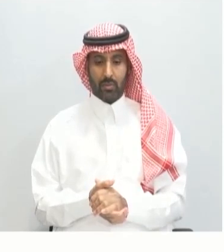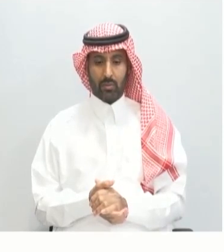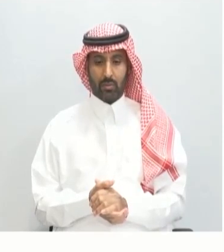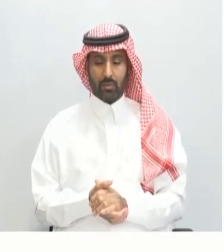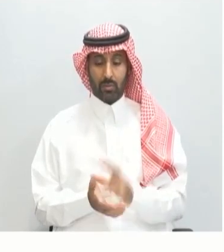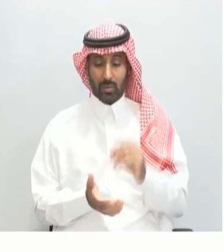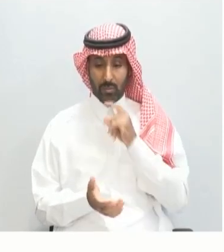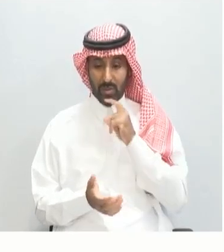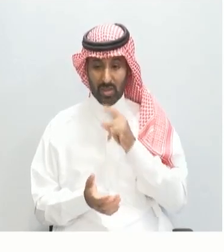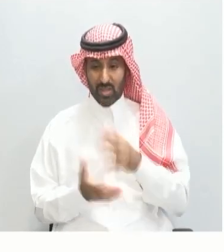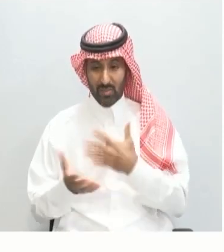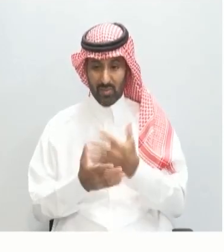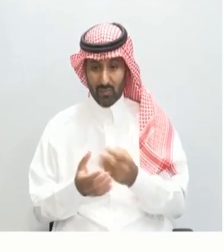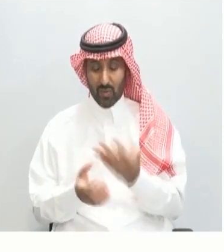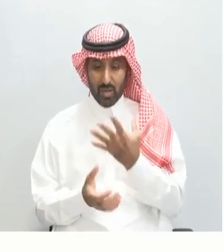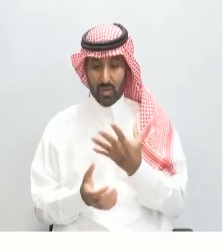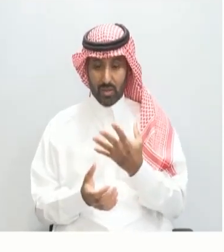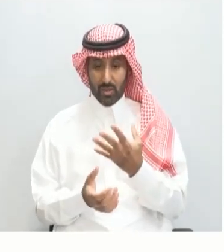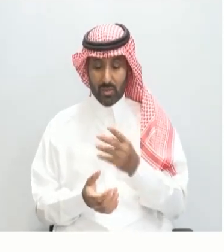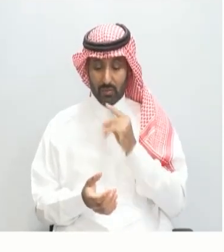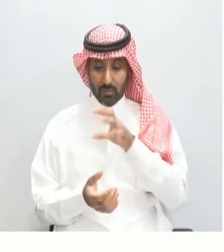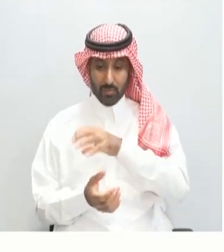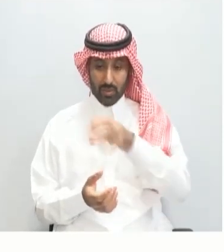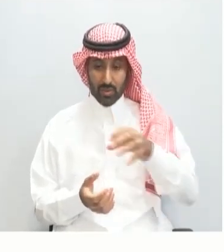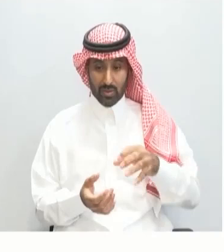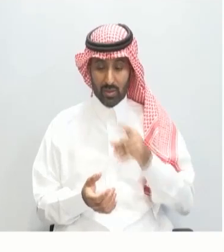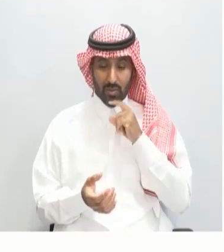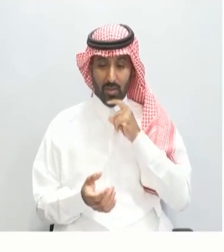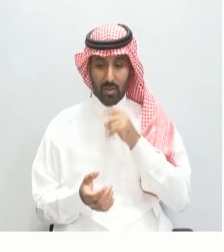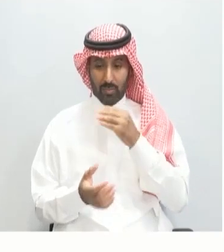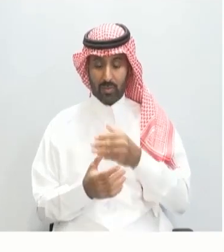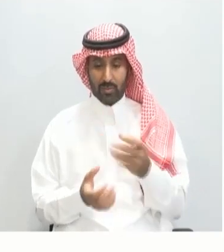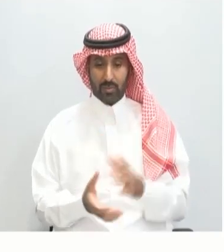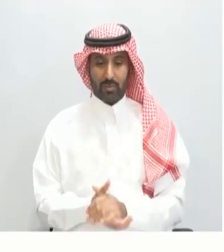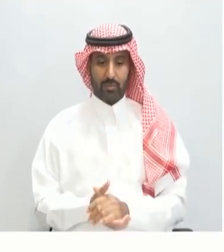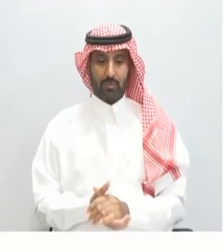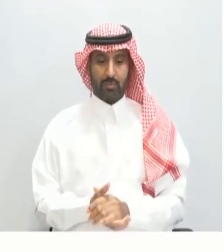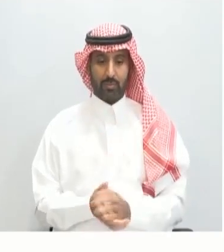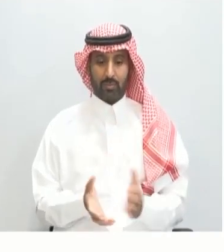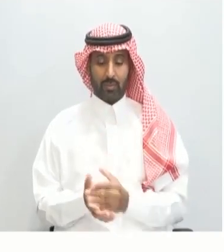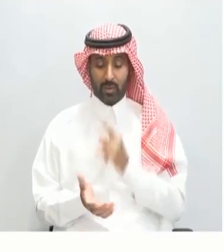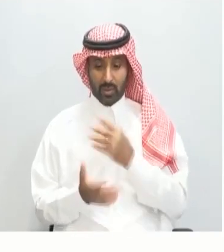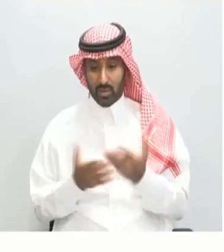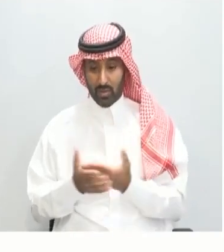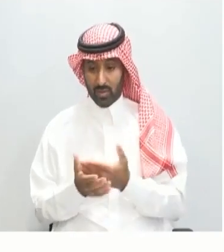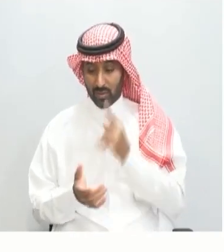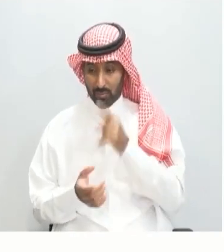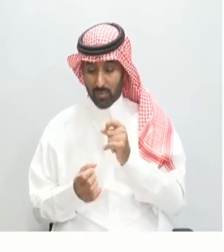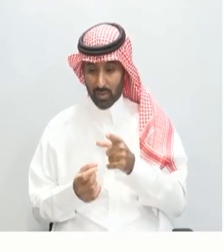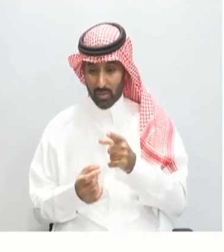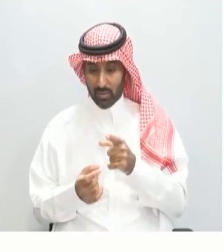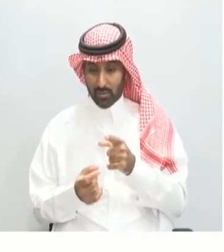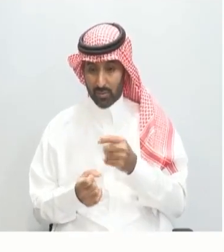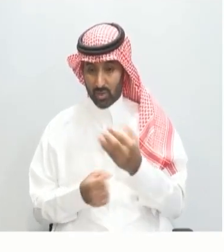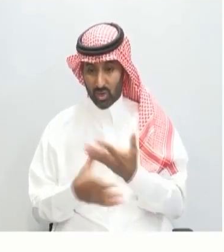اذا العمليات الباطنيه الفجائيه هي في مناطق الضعف من القشره الارضيه حيث يحدث بعض التغييرات المفاجئه